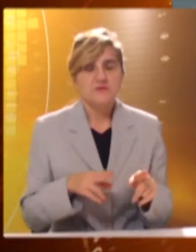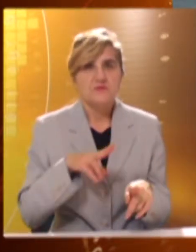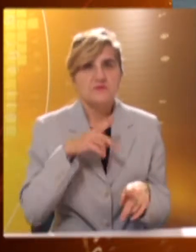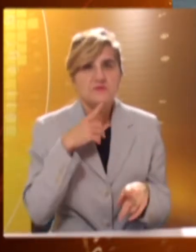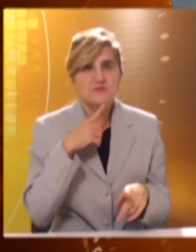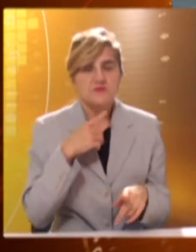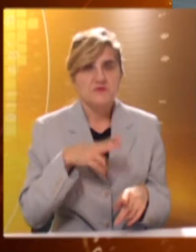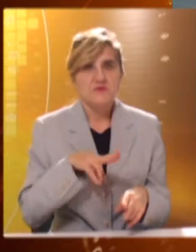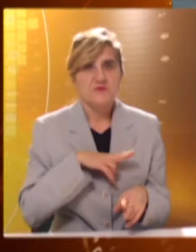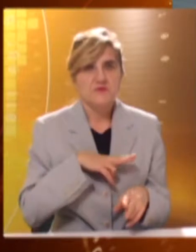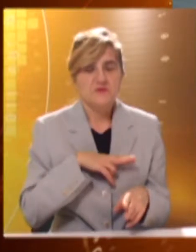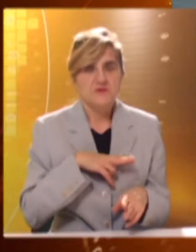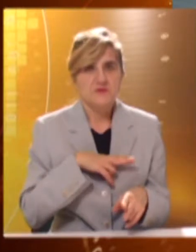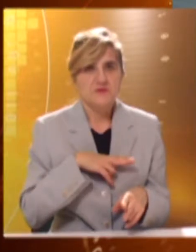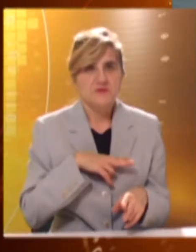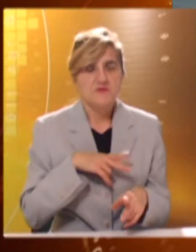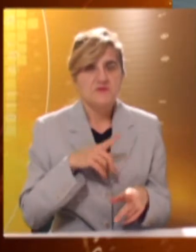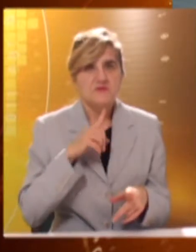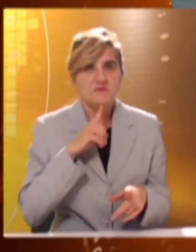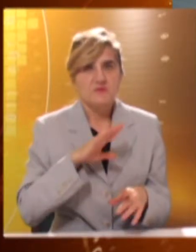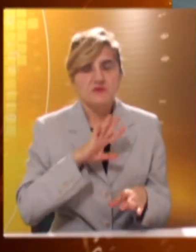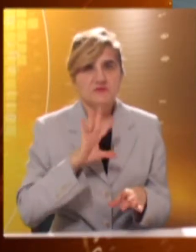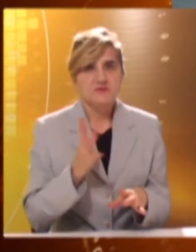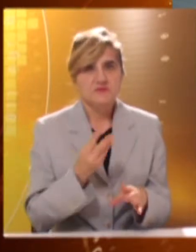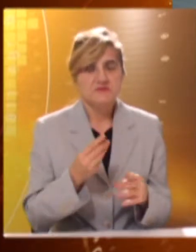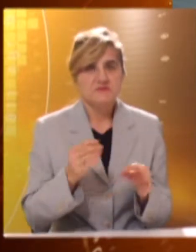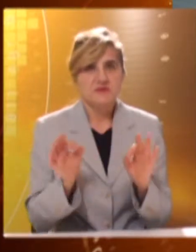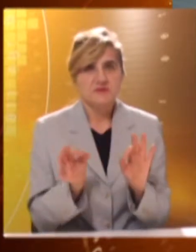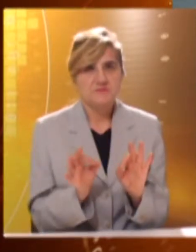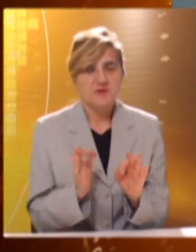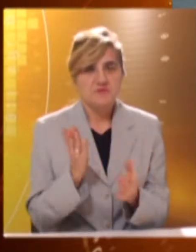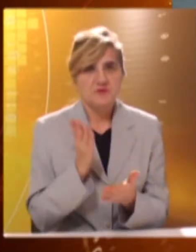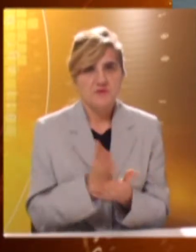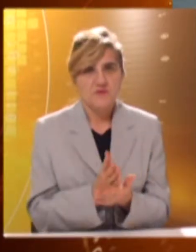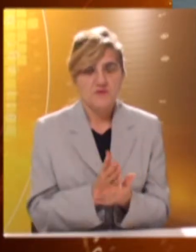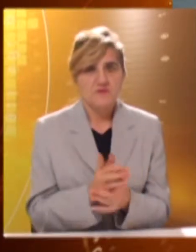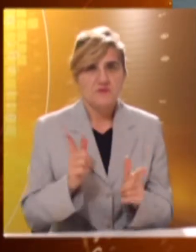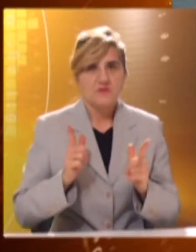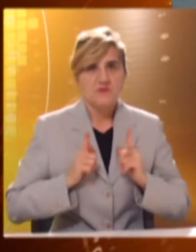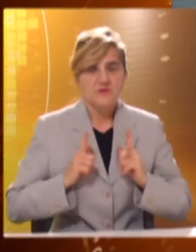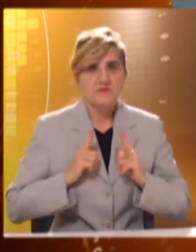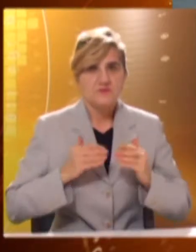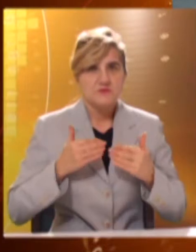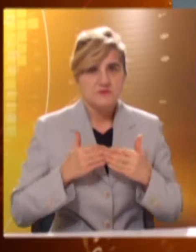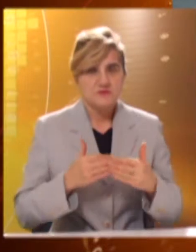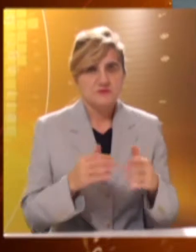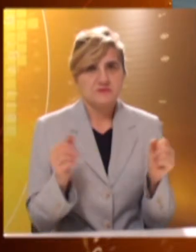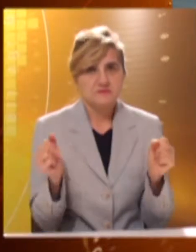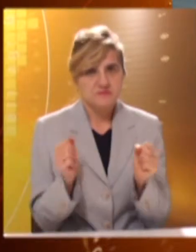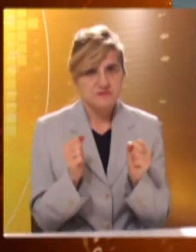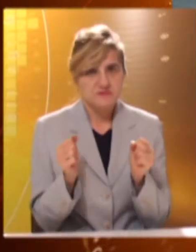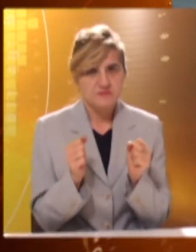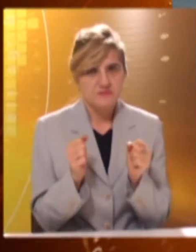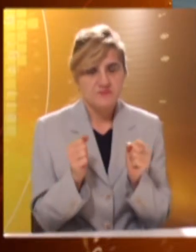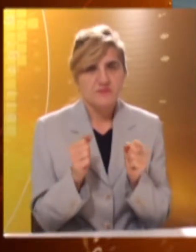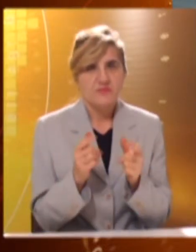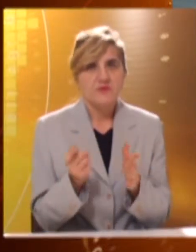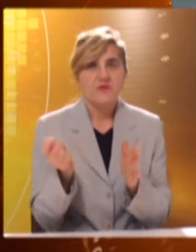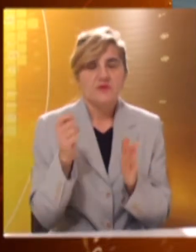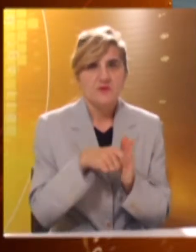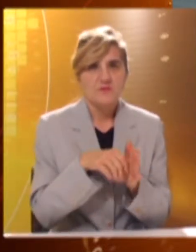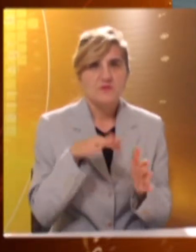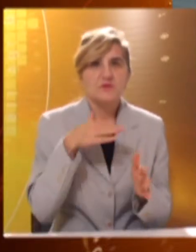izvođačima, IKP Čistoće i zelenilo i IKP Ludaš je u potpunosti spremno za predstojeću zimsku sezonu.